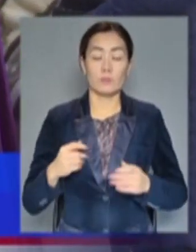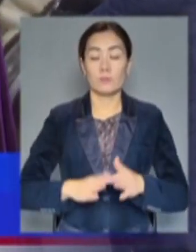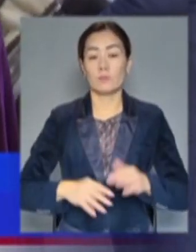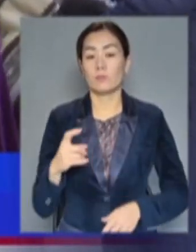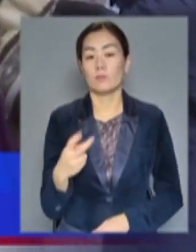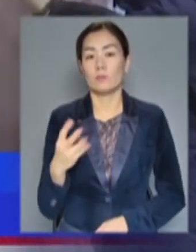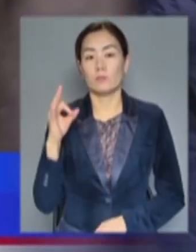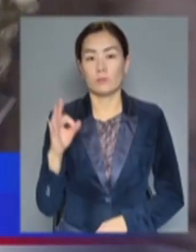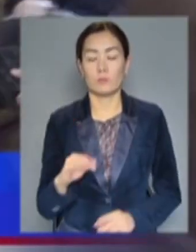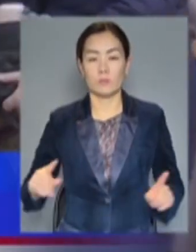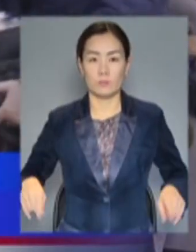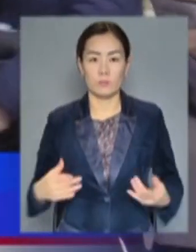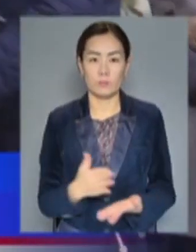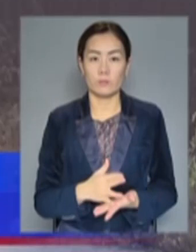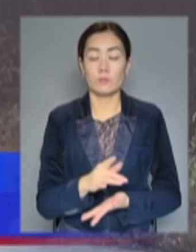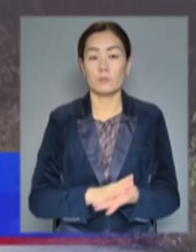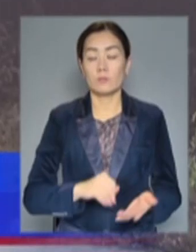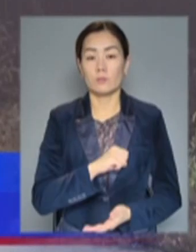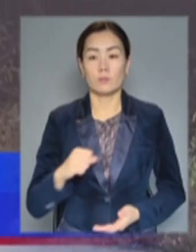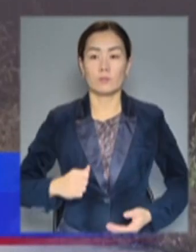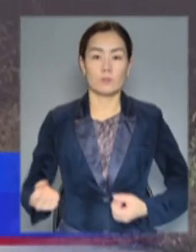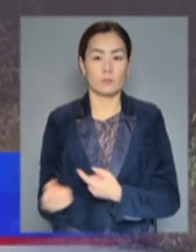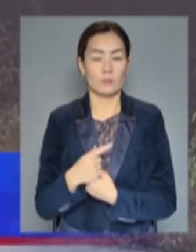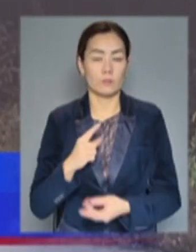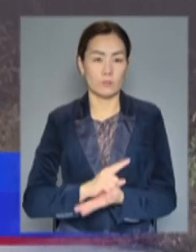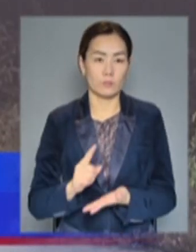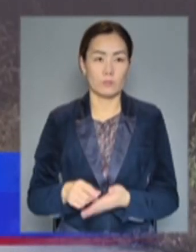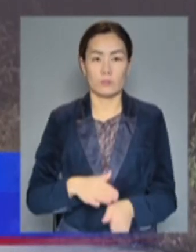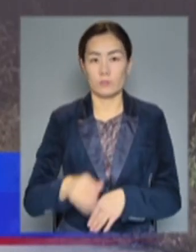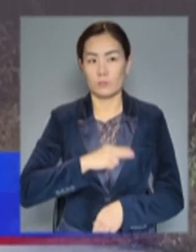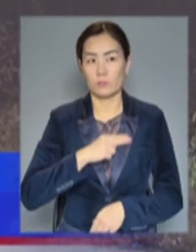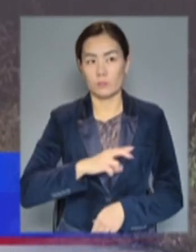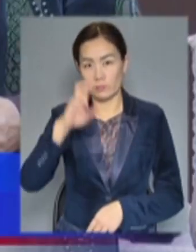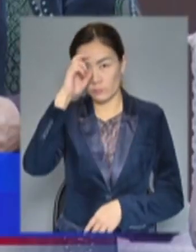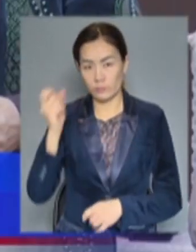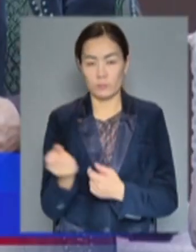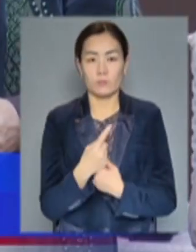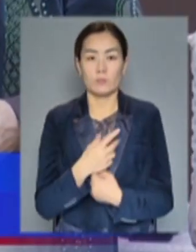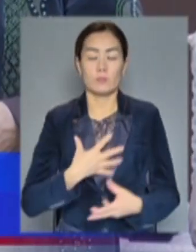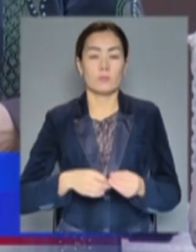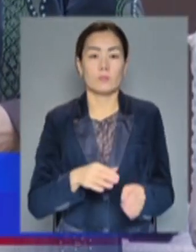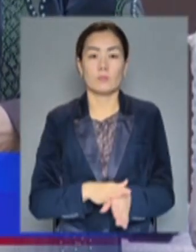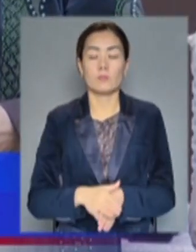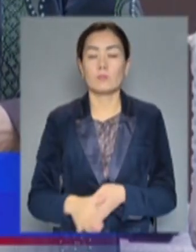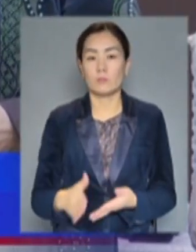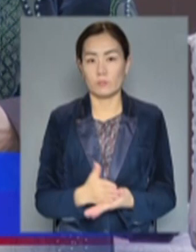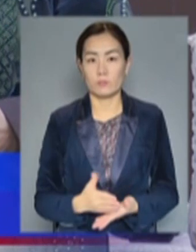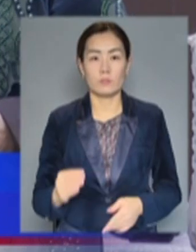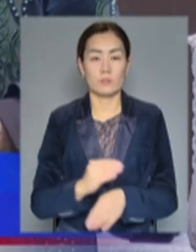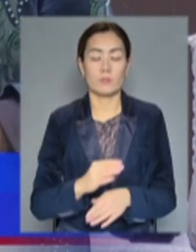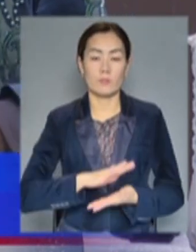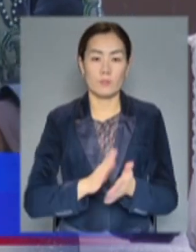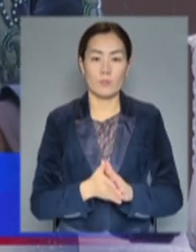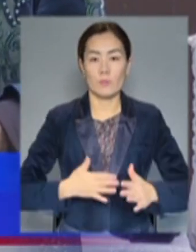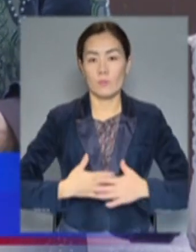шаруашылығы 102% дамыған. Сол кезеңде өзіне жүктелген міндеттерді үздік атқарып, үкімет берген міндеттемелерді толықтай орындап, қоғамдық